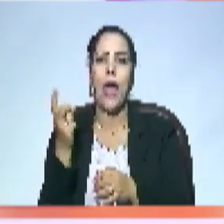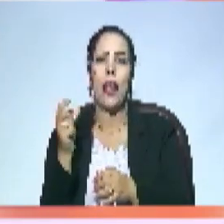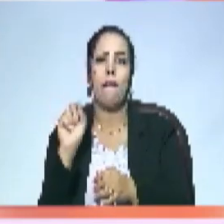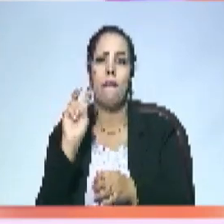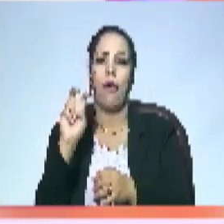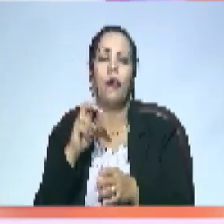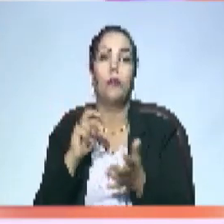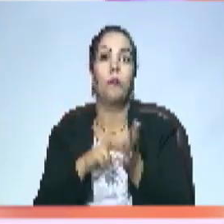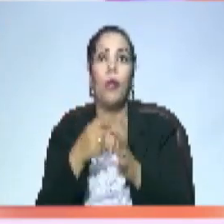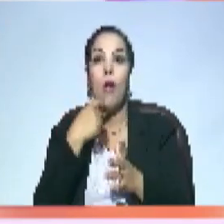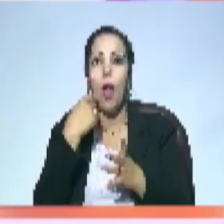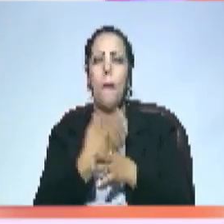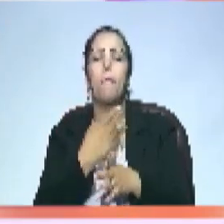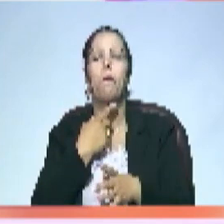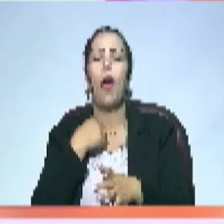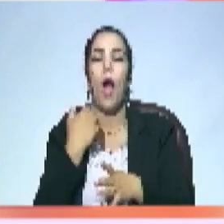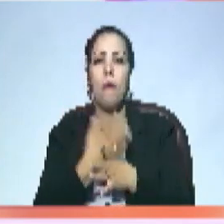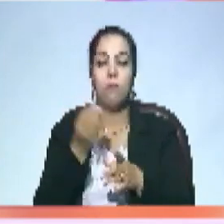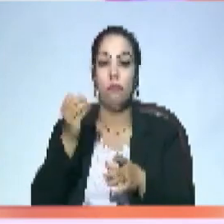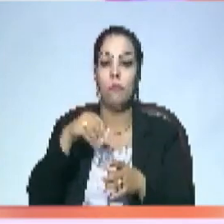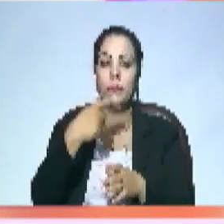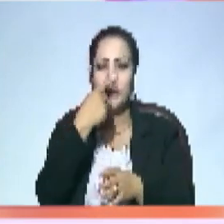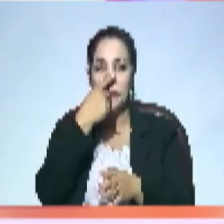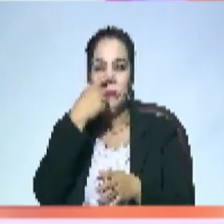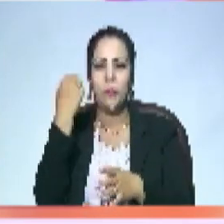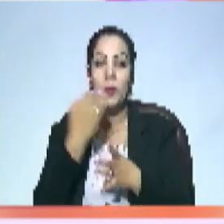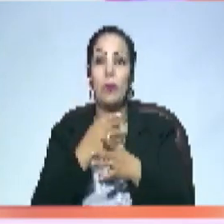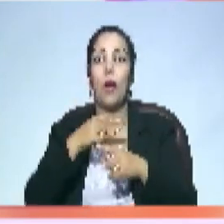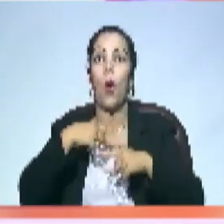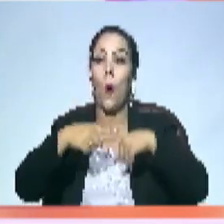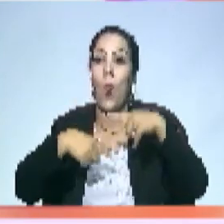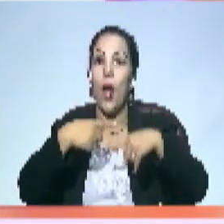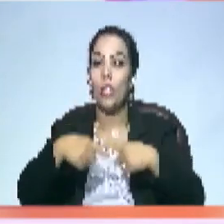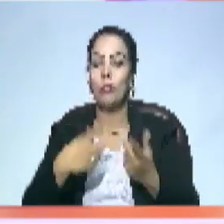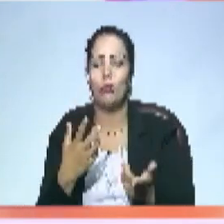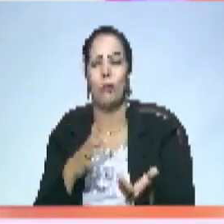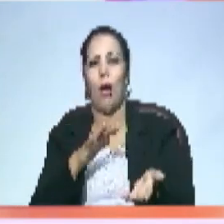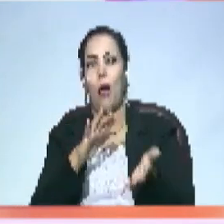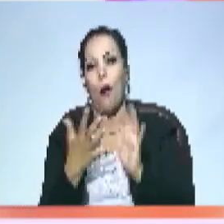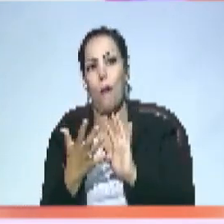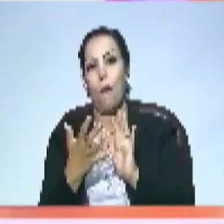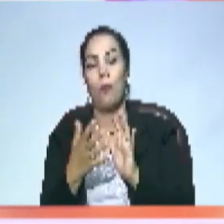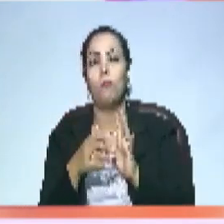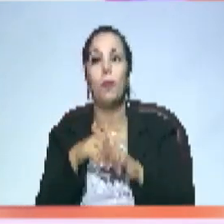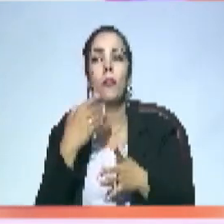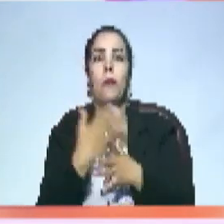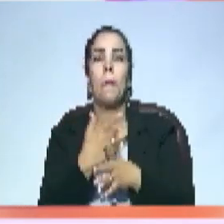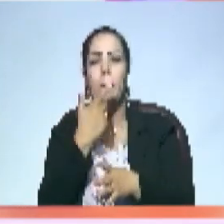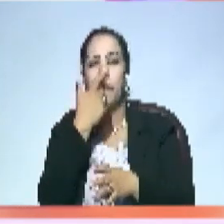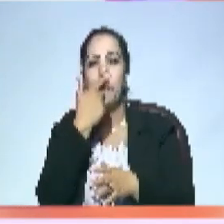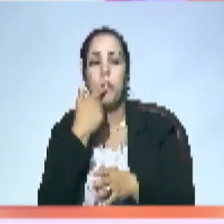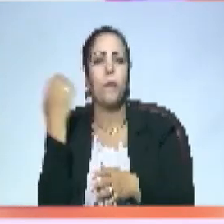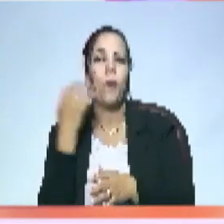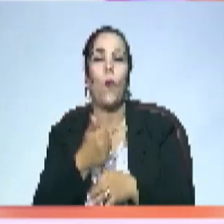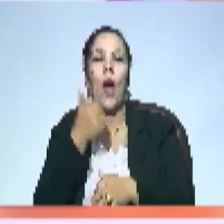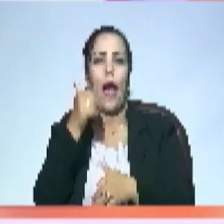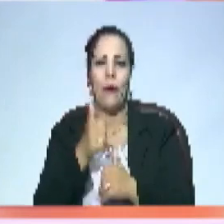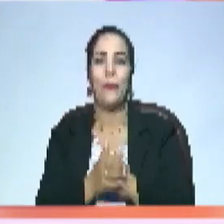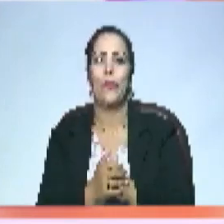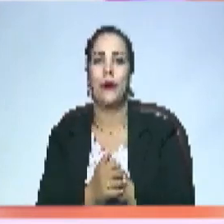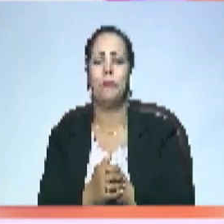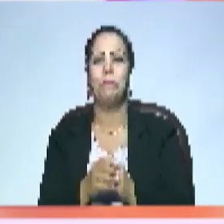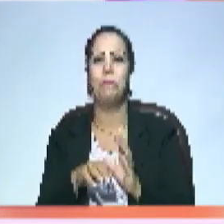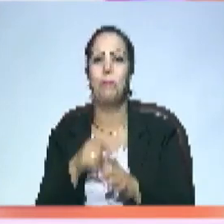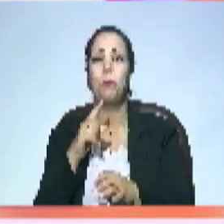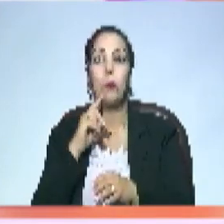فيها لحمة معصجة أنا بحب أحط فيها قرفة، سواء جلاش أو حلو أوي، بتديها تيست حلو. جدا جدا،